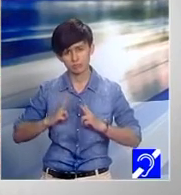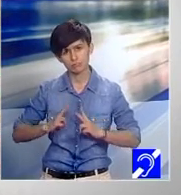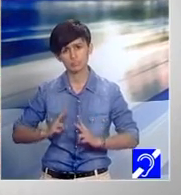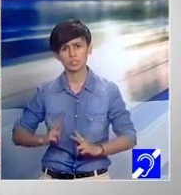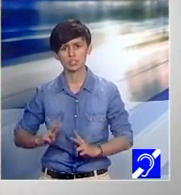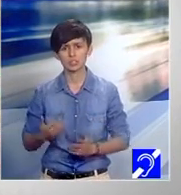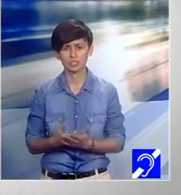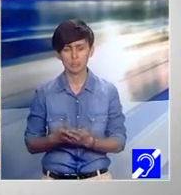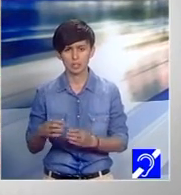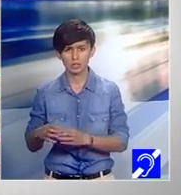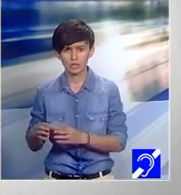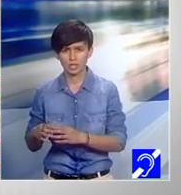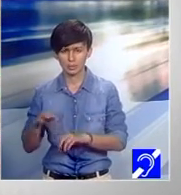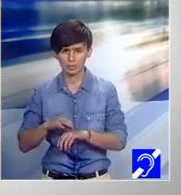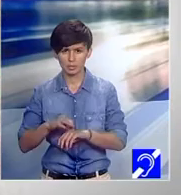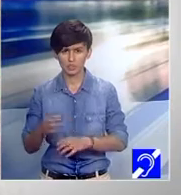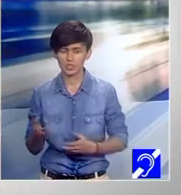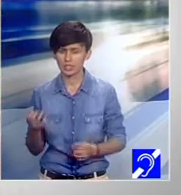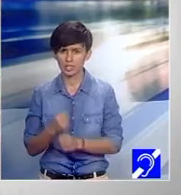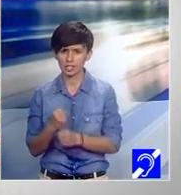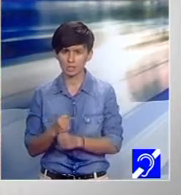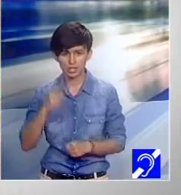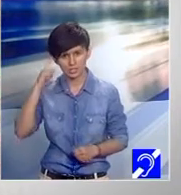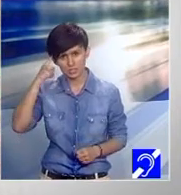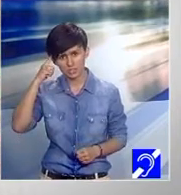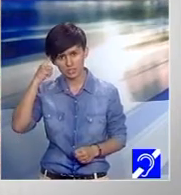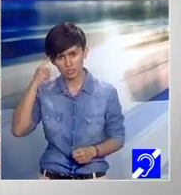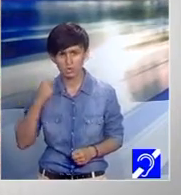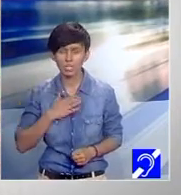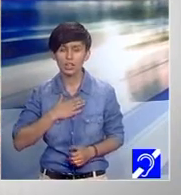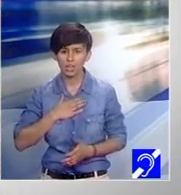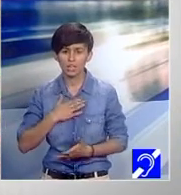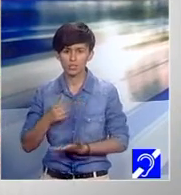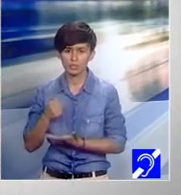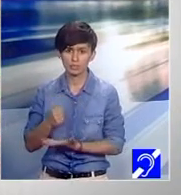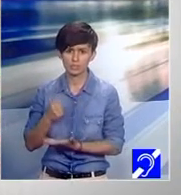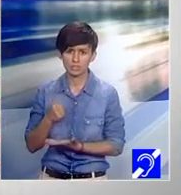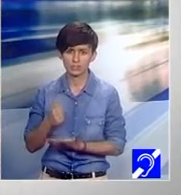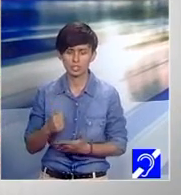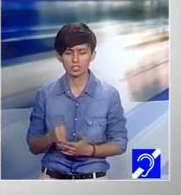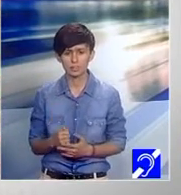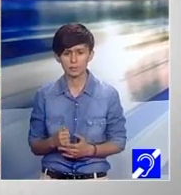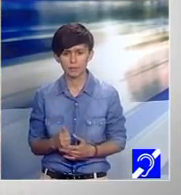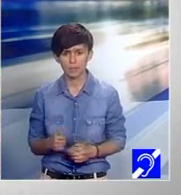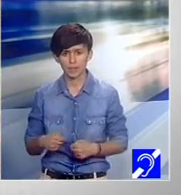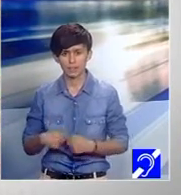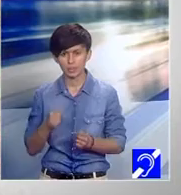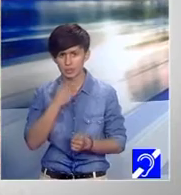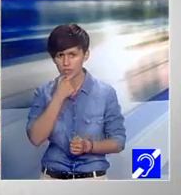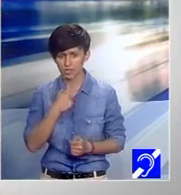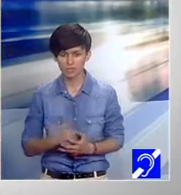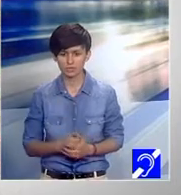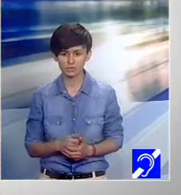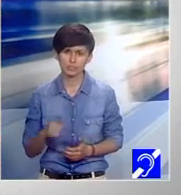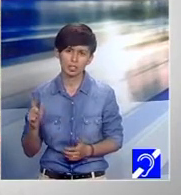noi, echipele medicale care lucrăm în acest sens, să știm că da, avem finanțare și pe trimestru 1, și pe trimestru 2, și pe trimestru 3. Nu să stăm tot